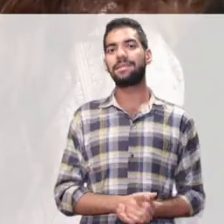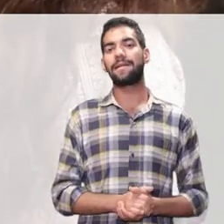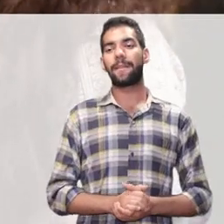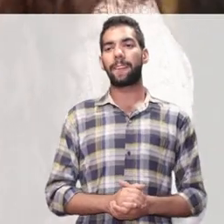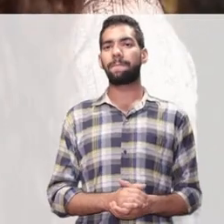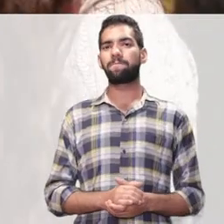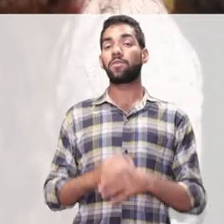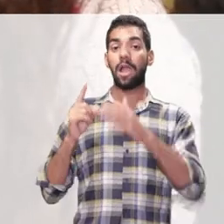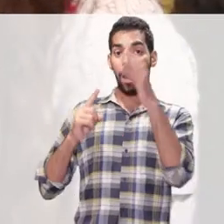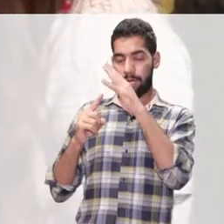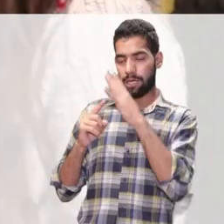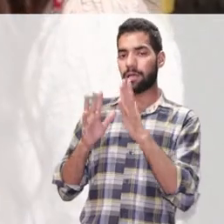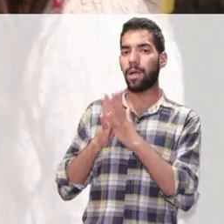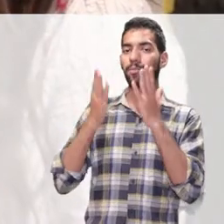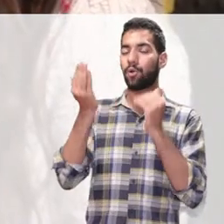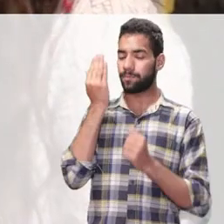को